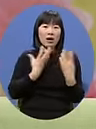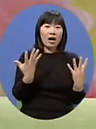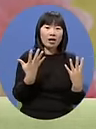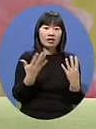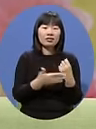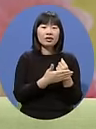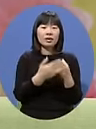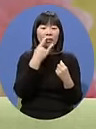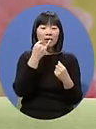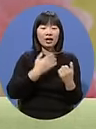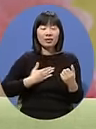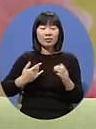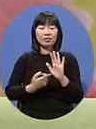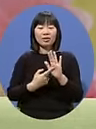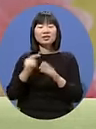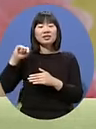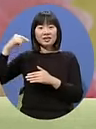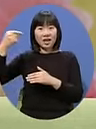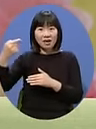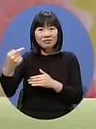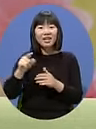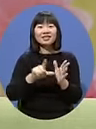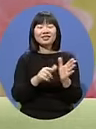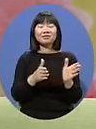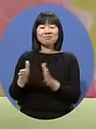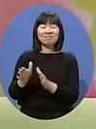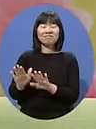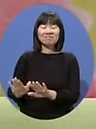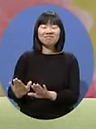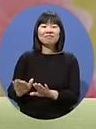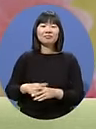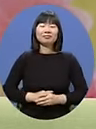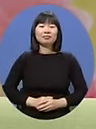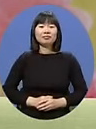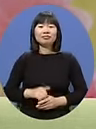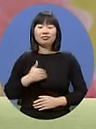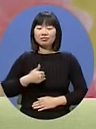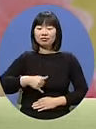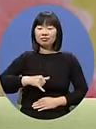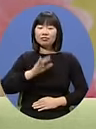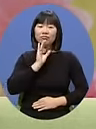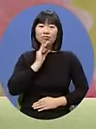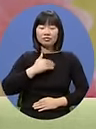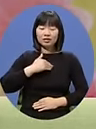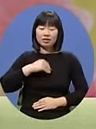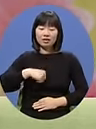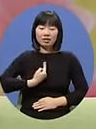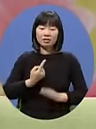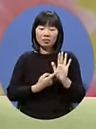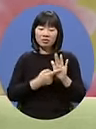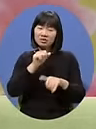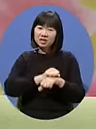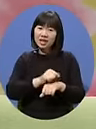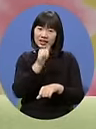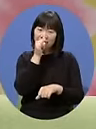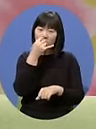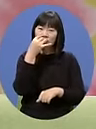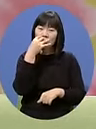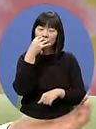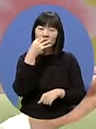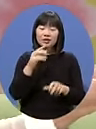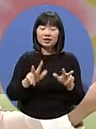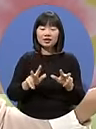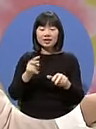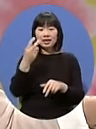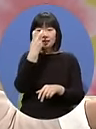감정 표현을 또 나중에 한번 예. 또 시간을 마련해 보도록 하겠습니다. 그러면 내 아이는 정말로 자기 표현을 잘 하는 아이인지 궁금하시죠?